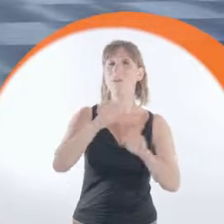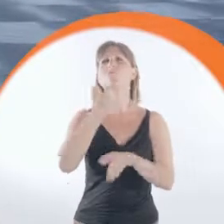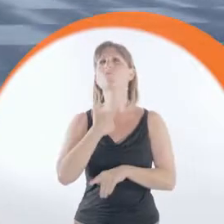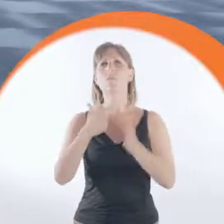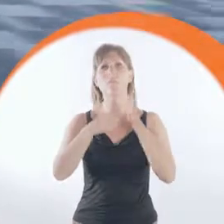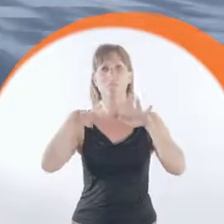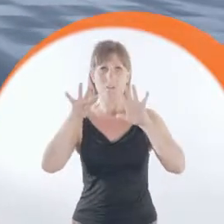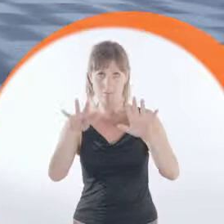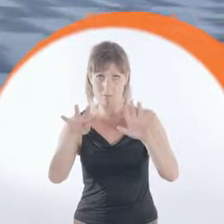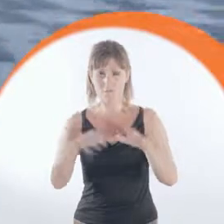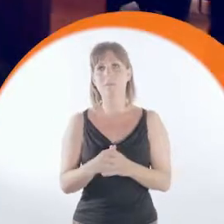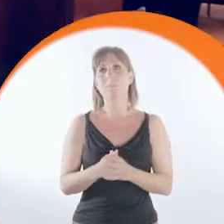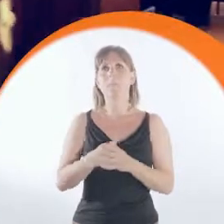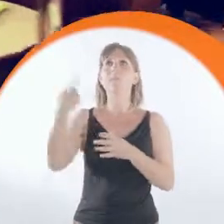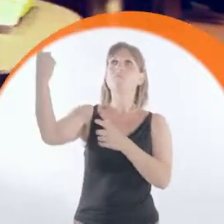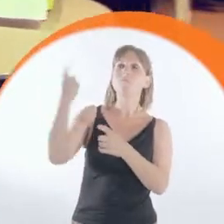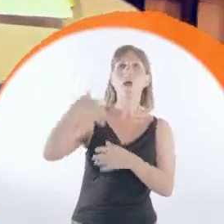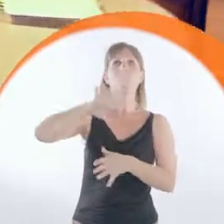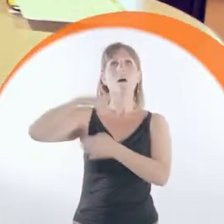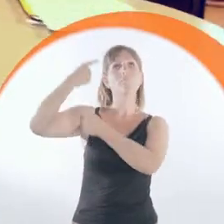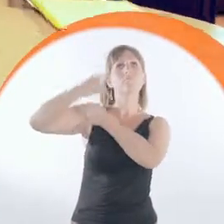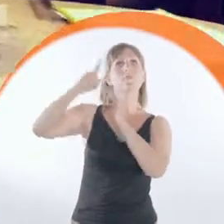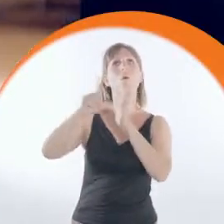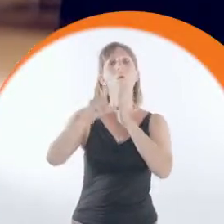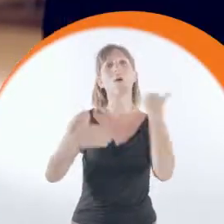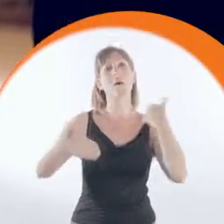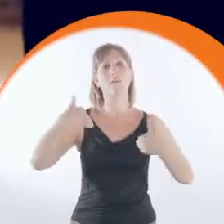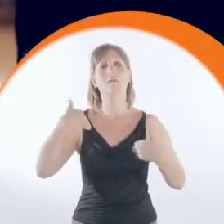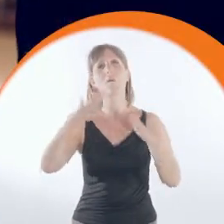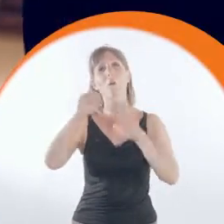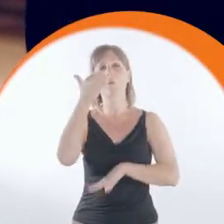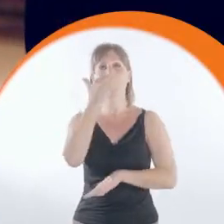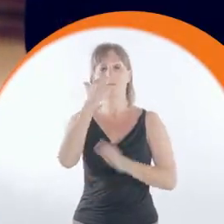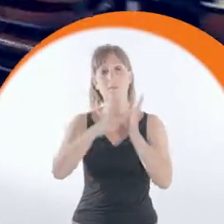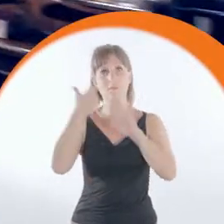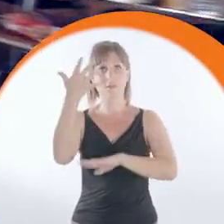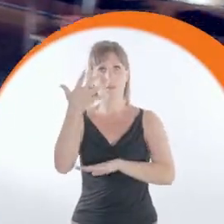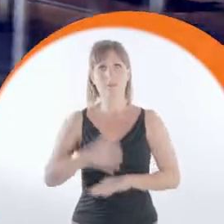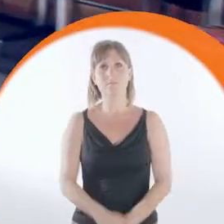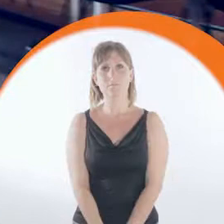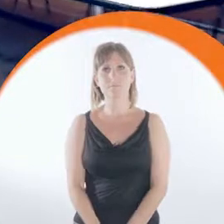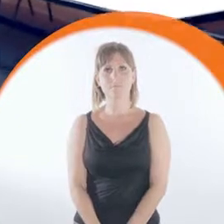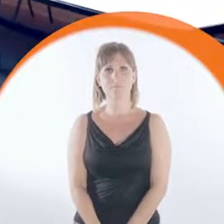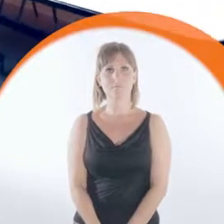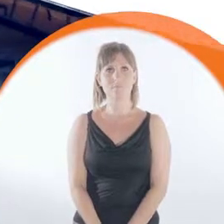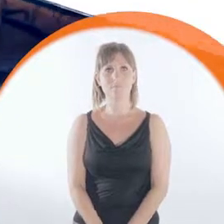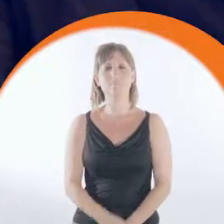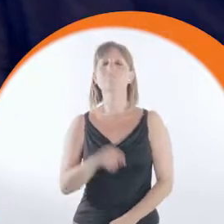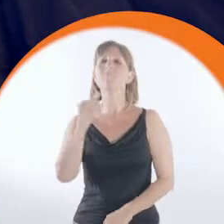installée effectivement en juin 2009, et son installation répond aux exigences de la loi handicap du 11 février 2005.